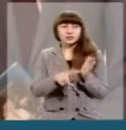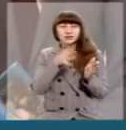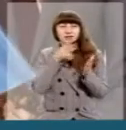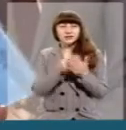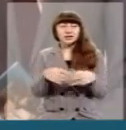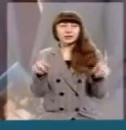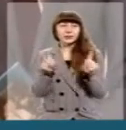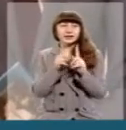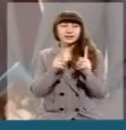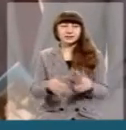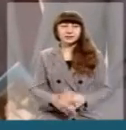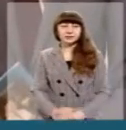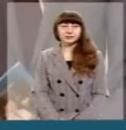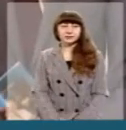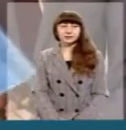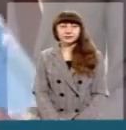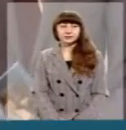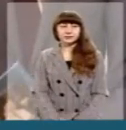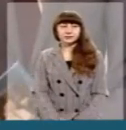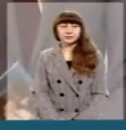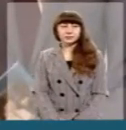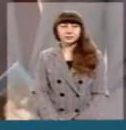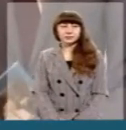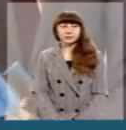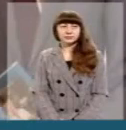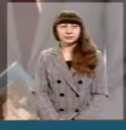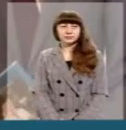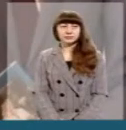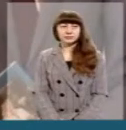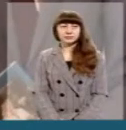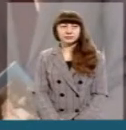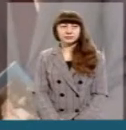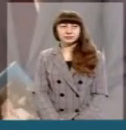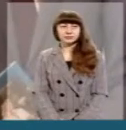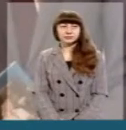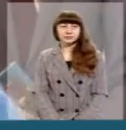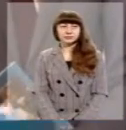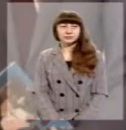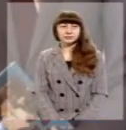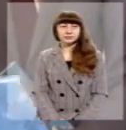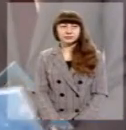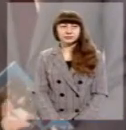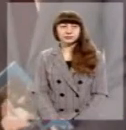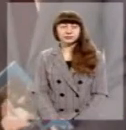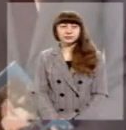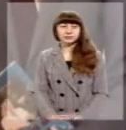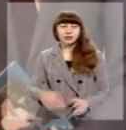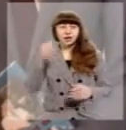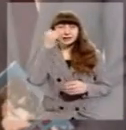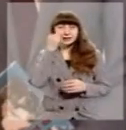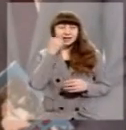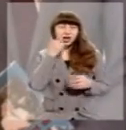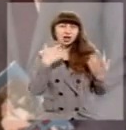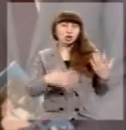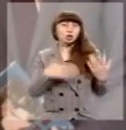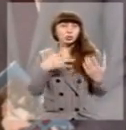ескі бізде көрмеген аспаптарын әкелдіне, мысалы қобызды өз үйретіп, дыбысын қалай шығарады, қалай ұстау керек көрсетіп, сондай жағдайлар